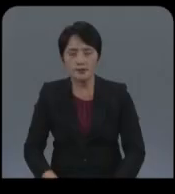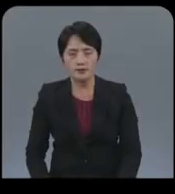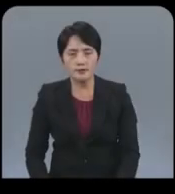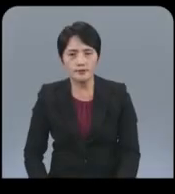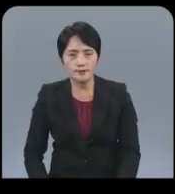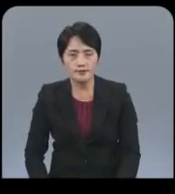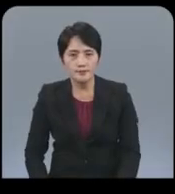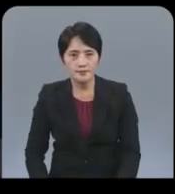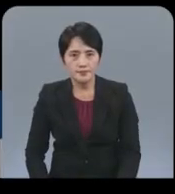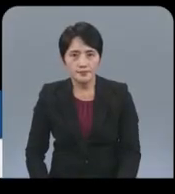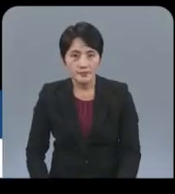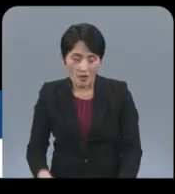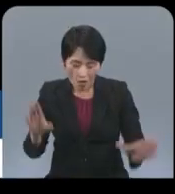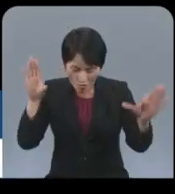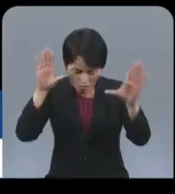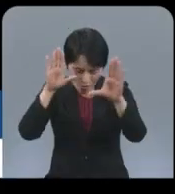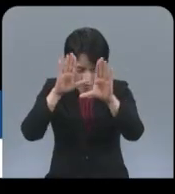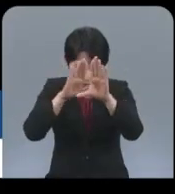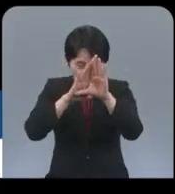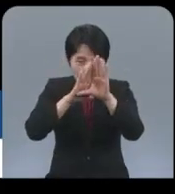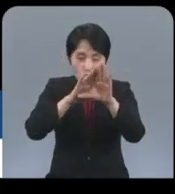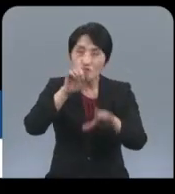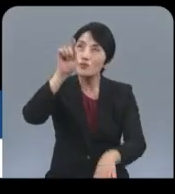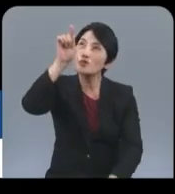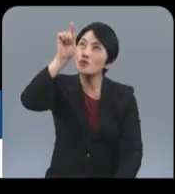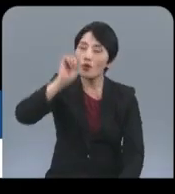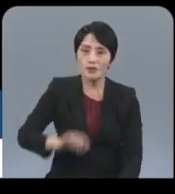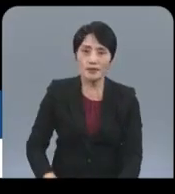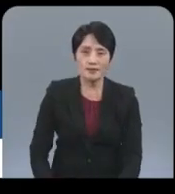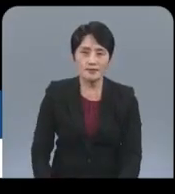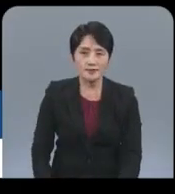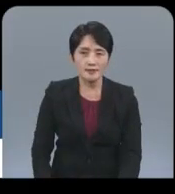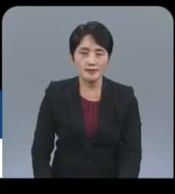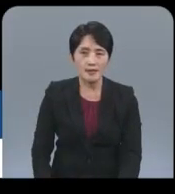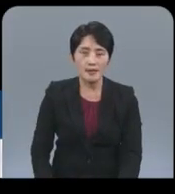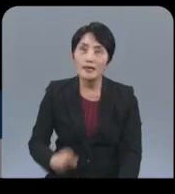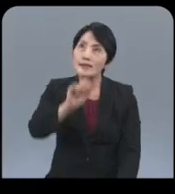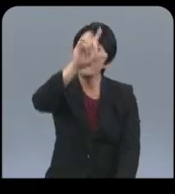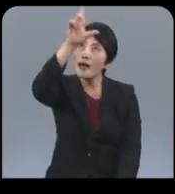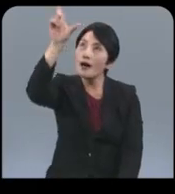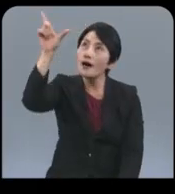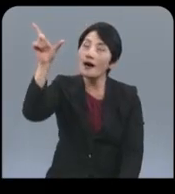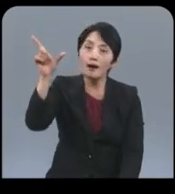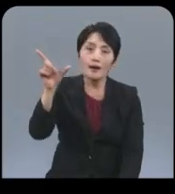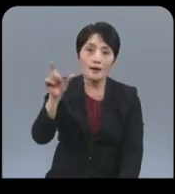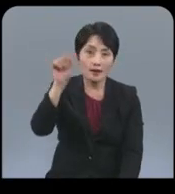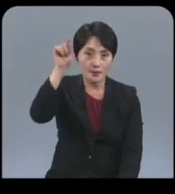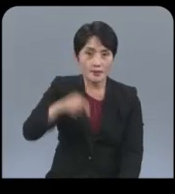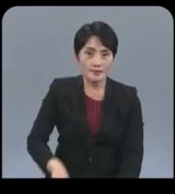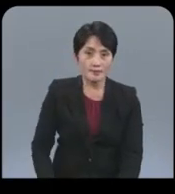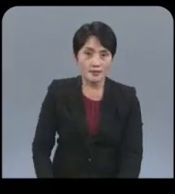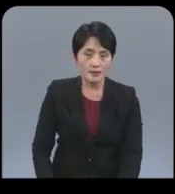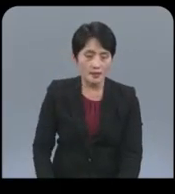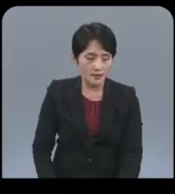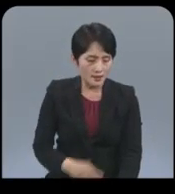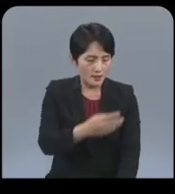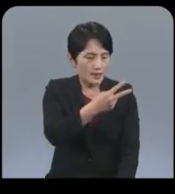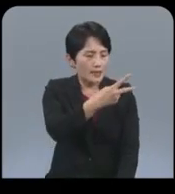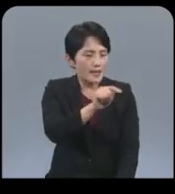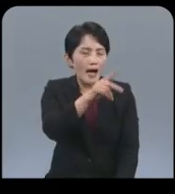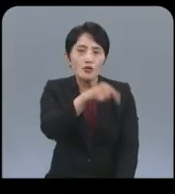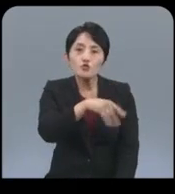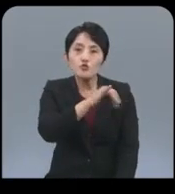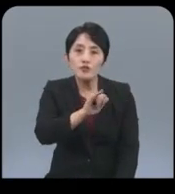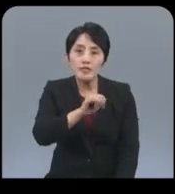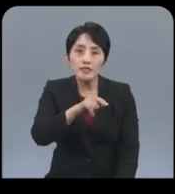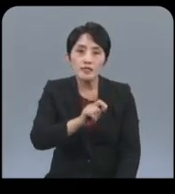au cœur de l'obscurité profonde de l'espace une planète rayonne d'une lueure éclatante il s'agit de la terre immortalisée en haute résolution par la caméra de la